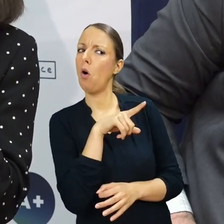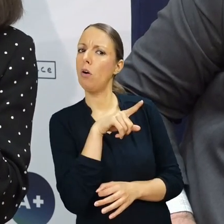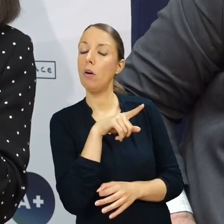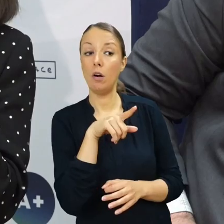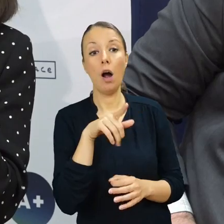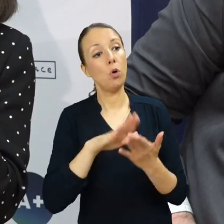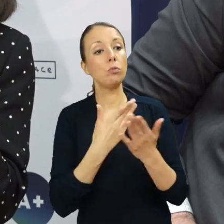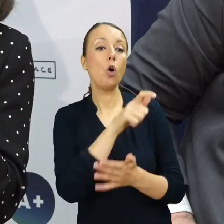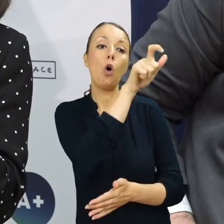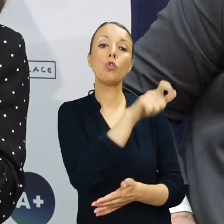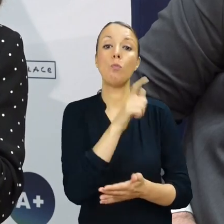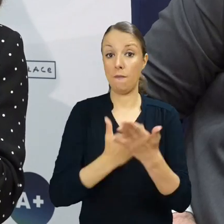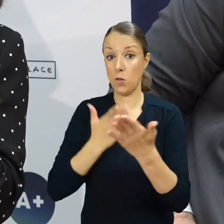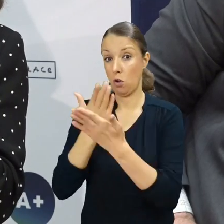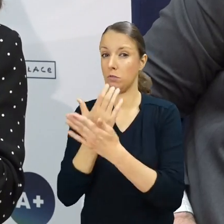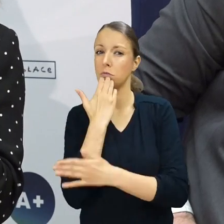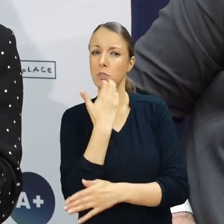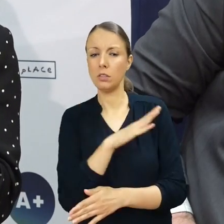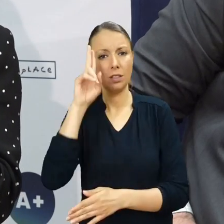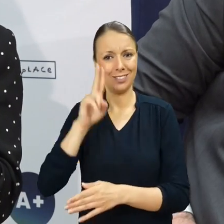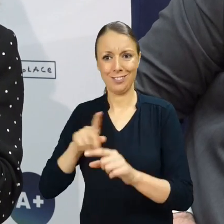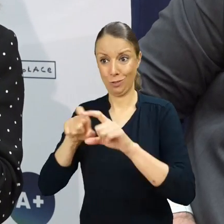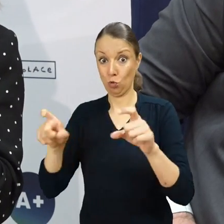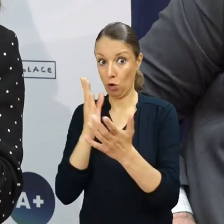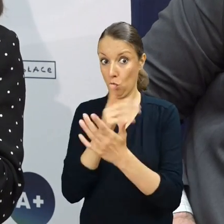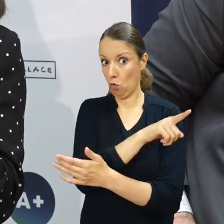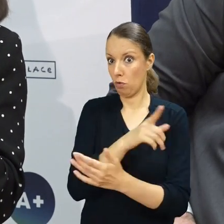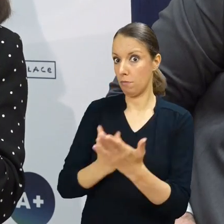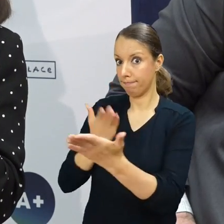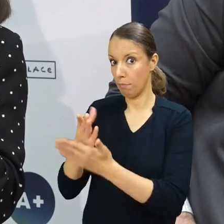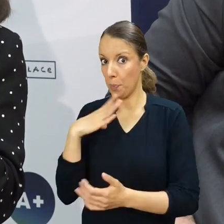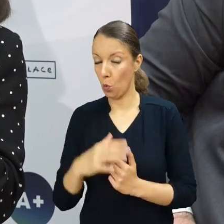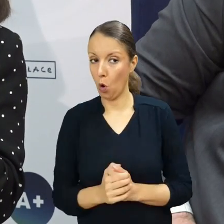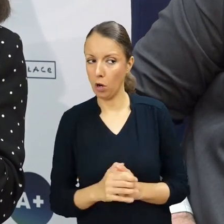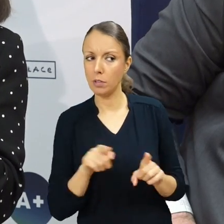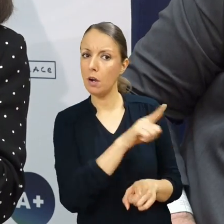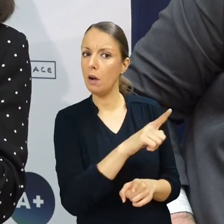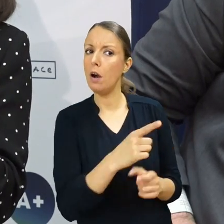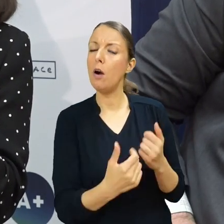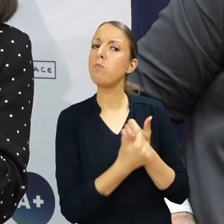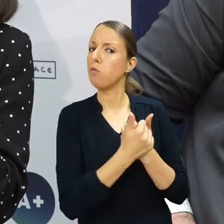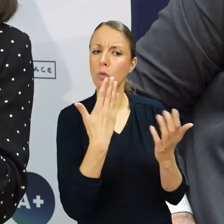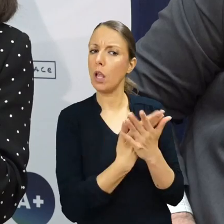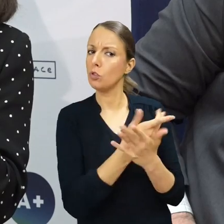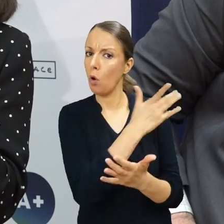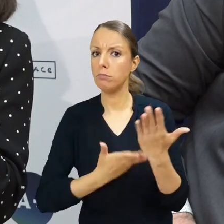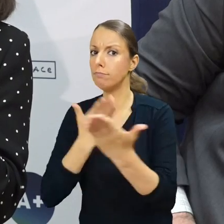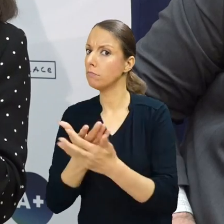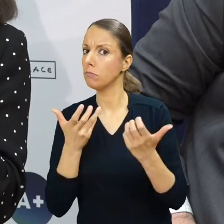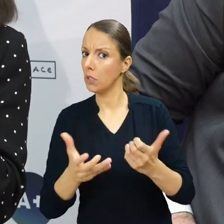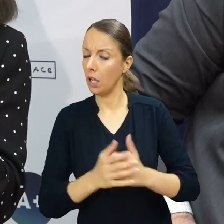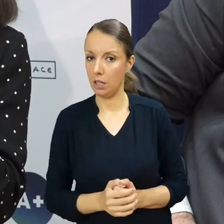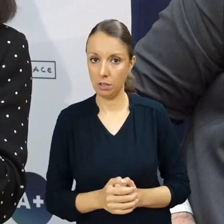wnioskował wcześniej do danej instytucji, jaka jest motywacja osoby wnioskującej. Natomiast